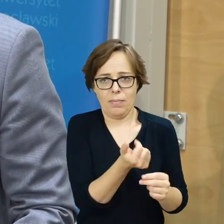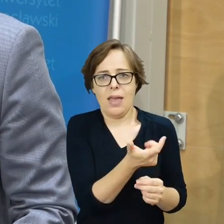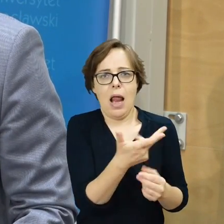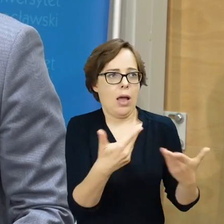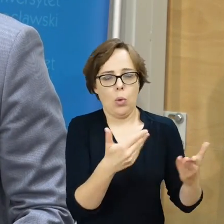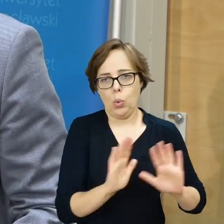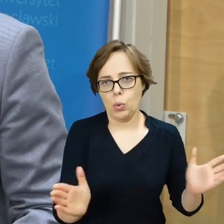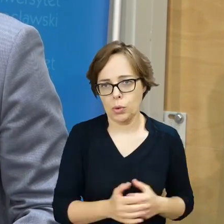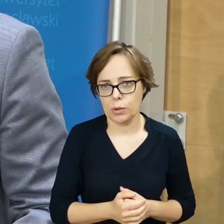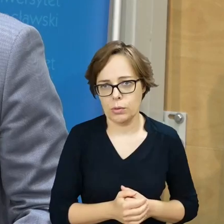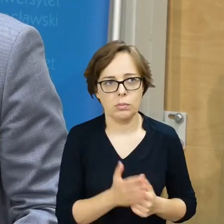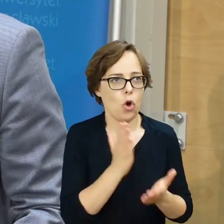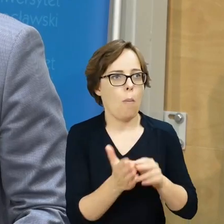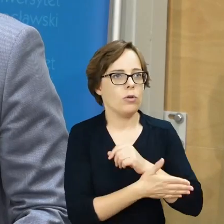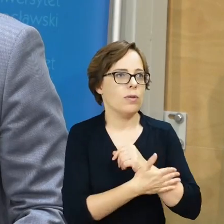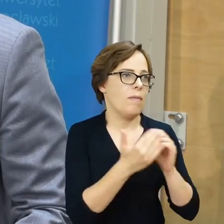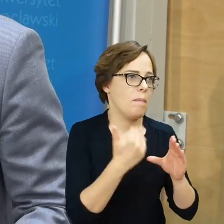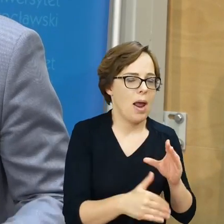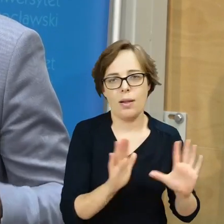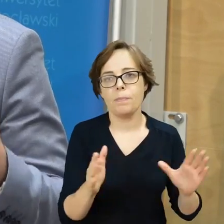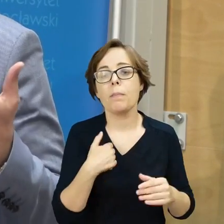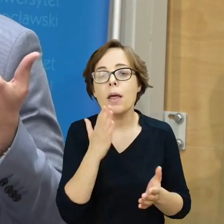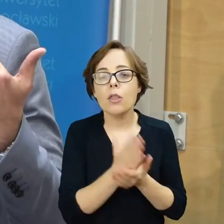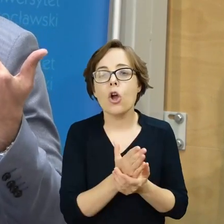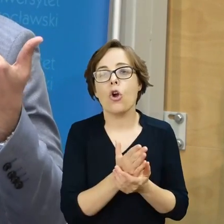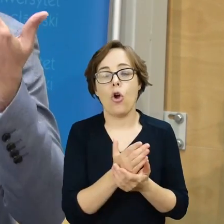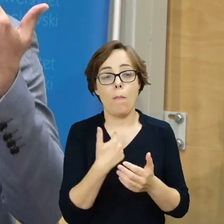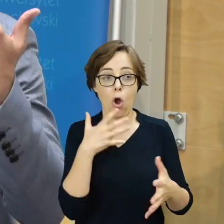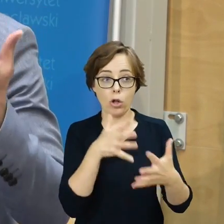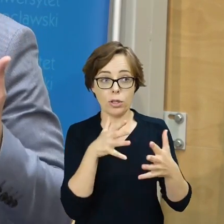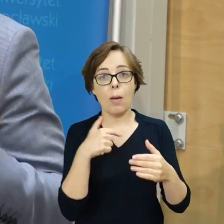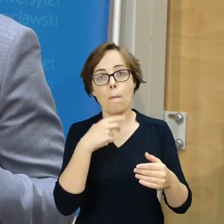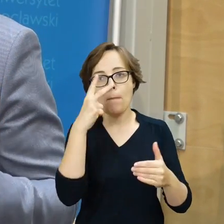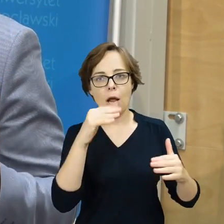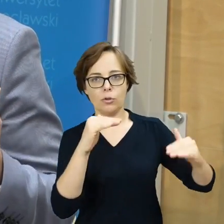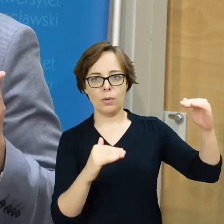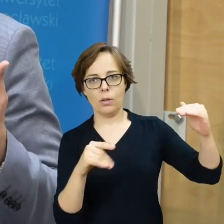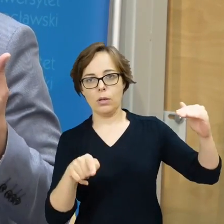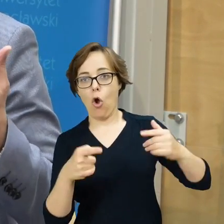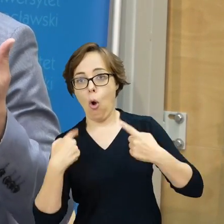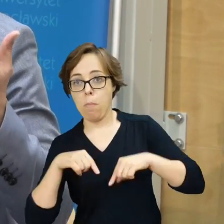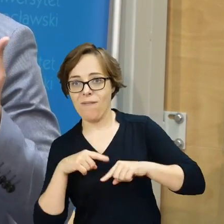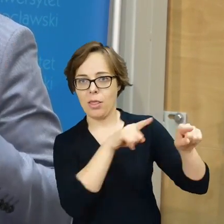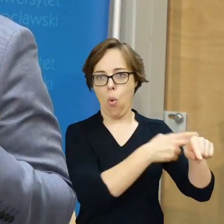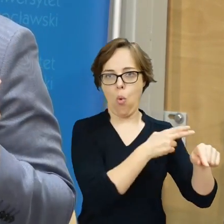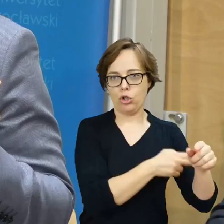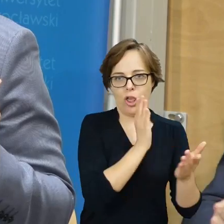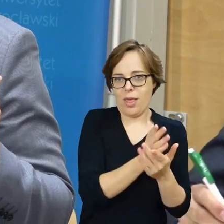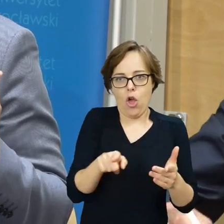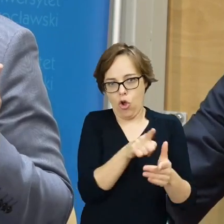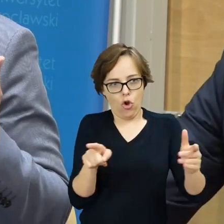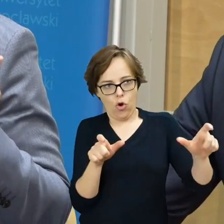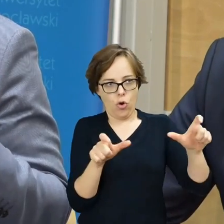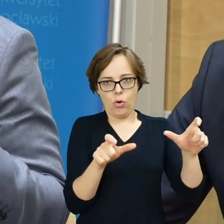publicznej odnosimy się do stosunku administracyjno-prawnego. My sobie musimy odtworzyć taki, mówiąc wprost, model